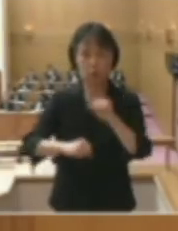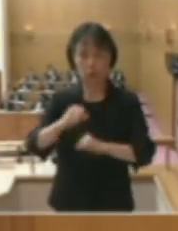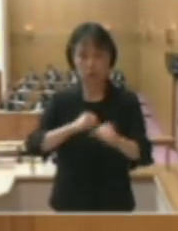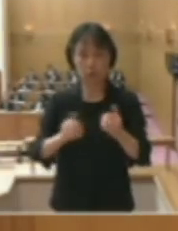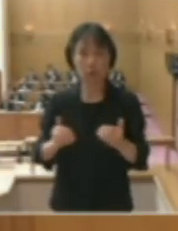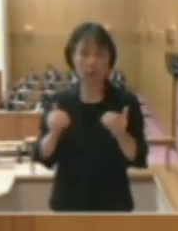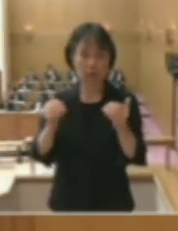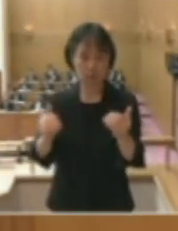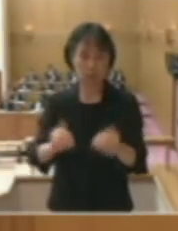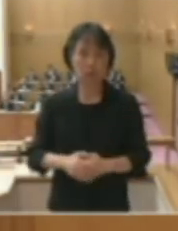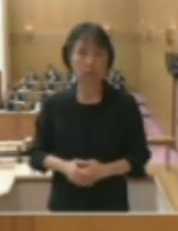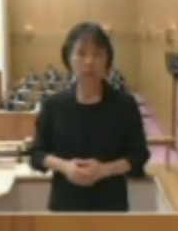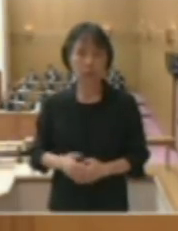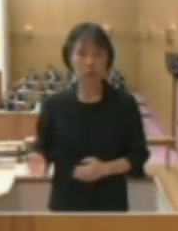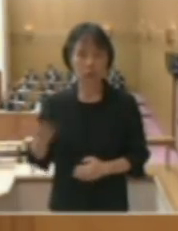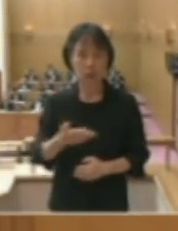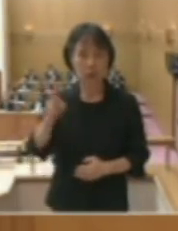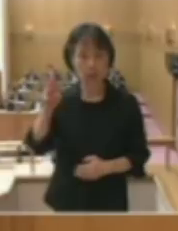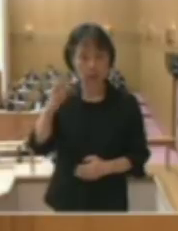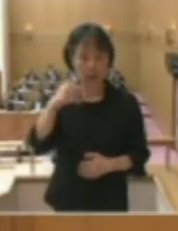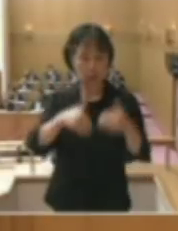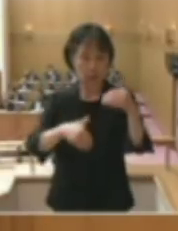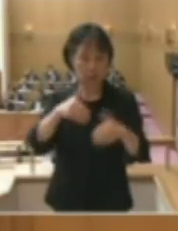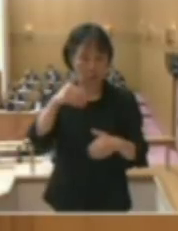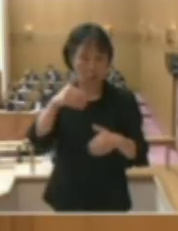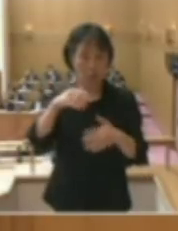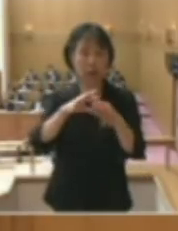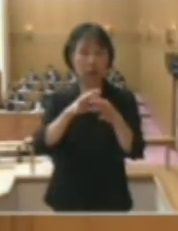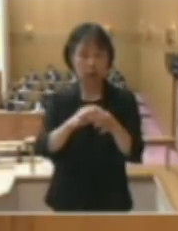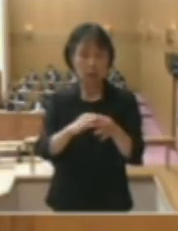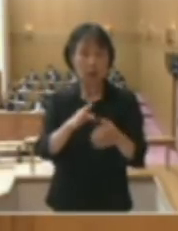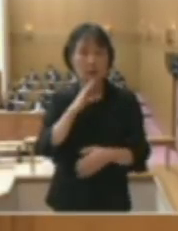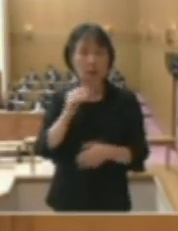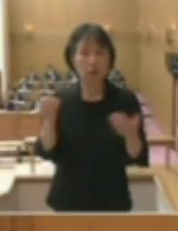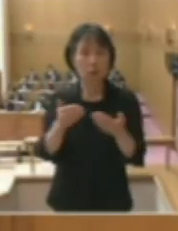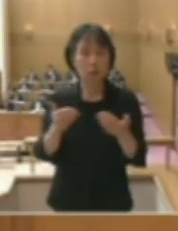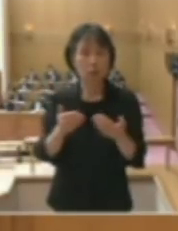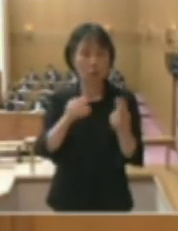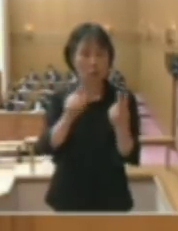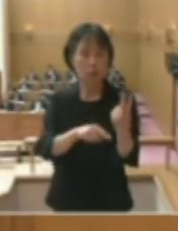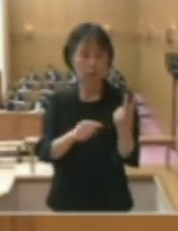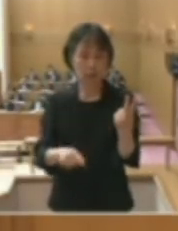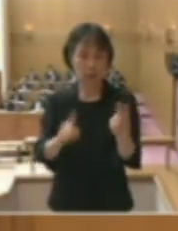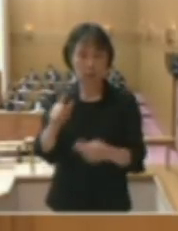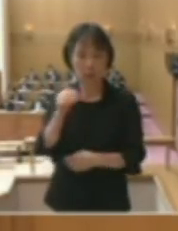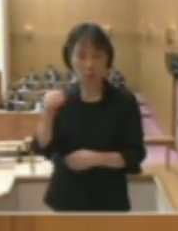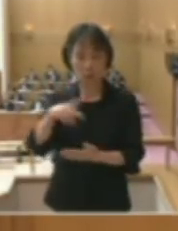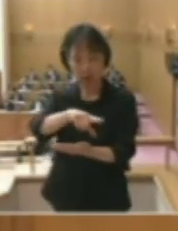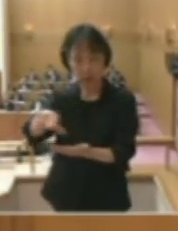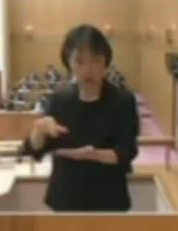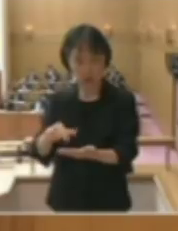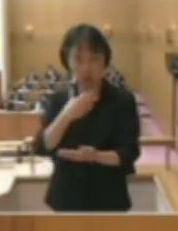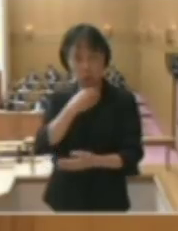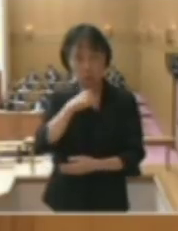次に参議院議員選挙についてであります。現職のお二人にはビンゴ地域、そして福山地